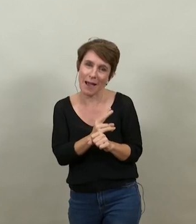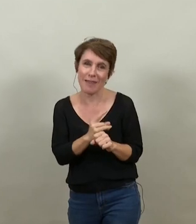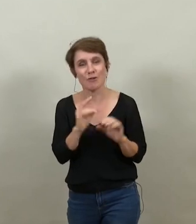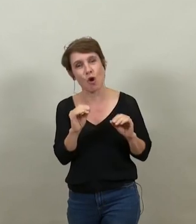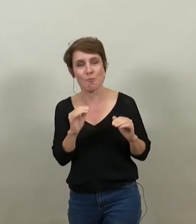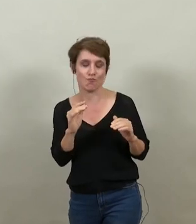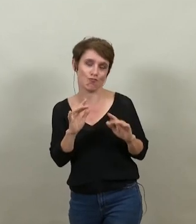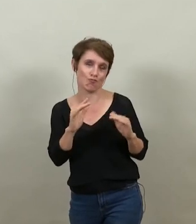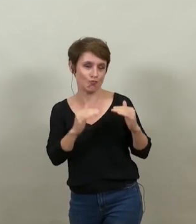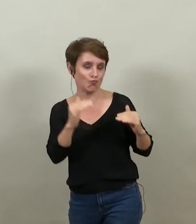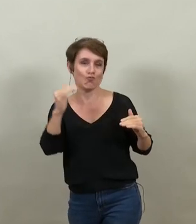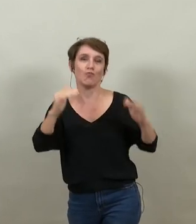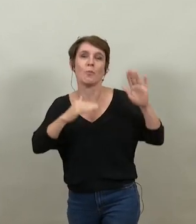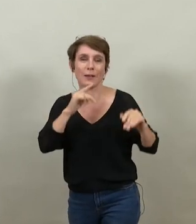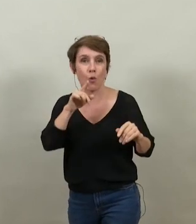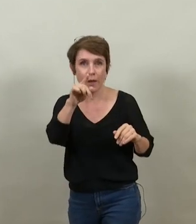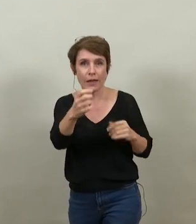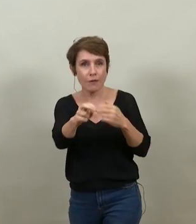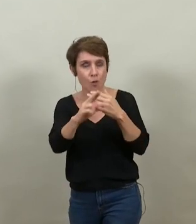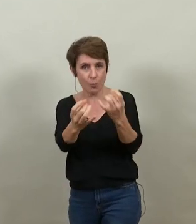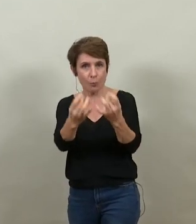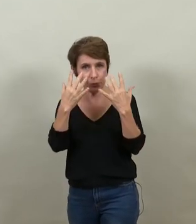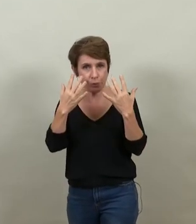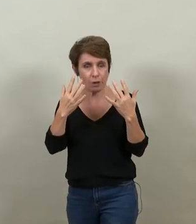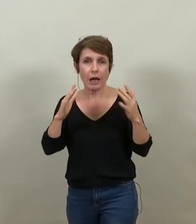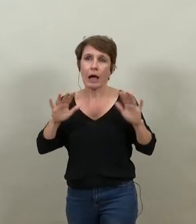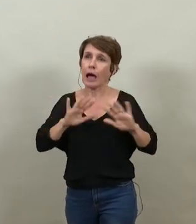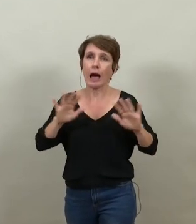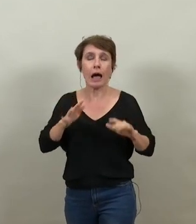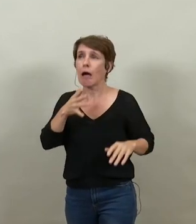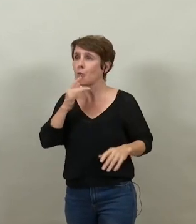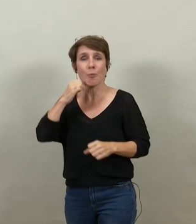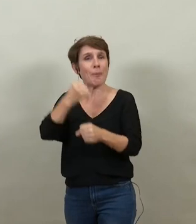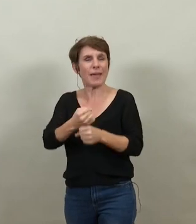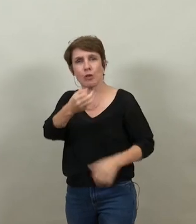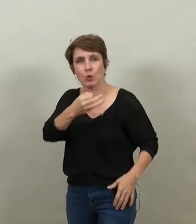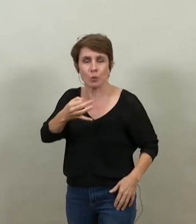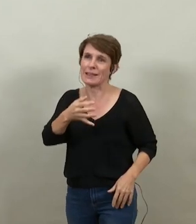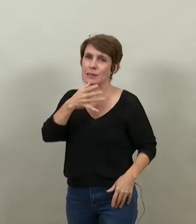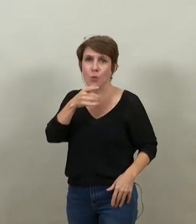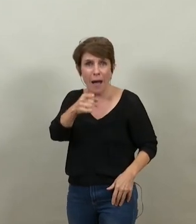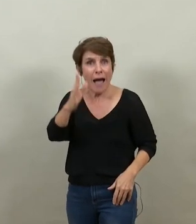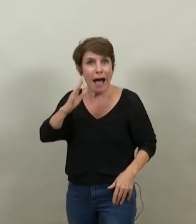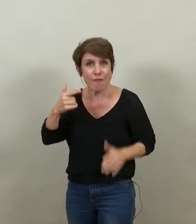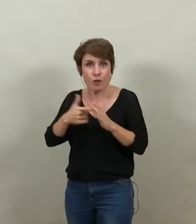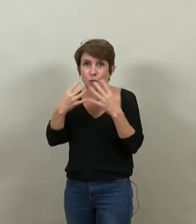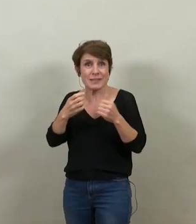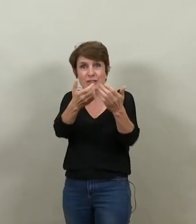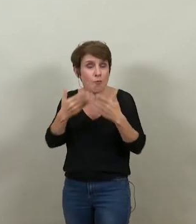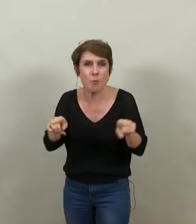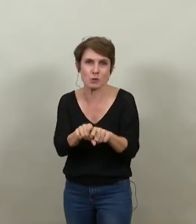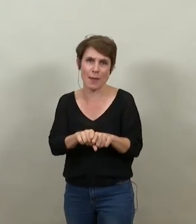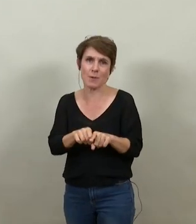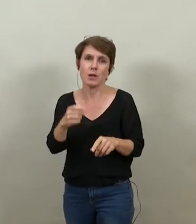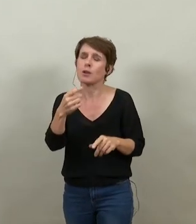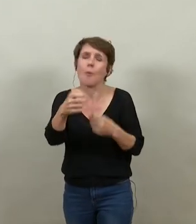respecter et je vois que vous le balayez en en disant il ne peut pas y avoir de peine automatique c'est exactement ce que vous vous proposiez dans le si Monsieur le Maire ne